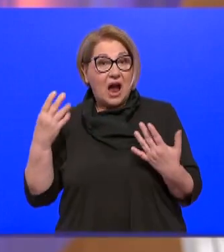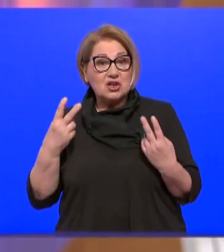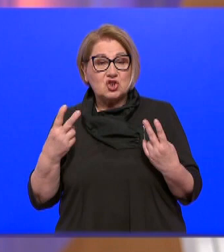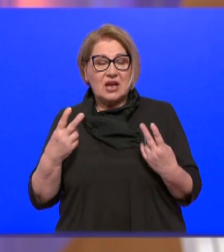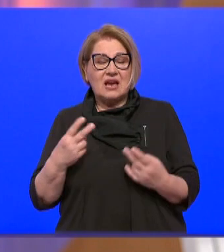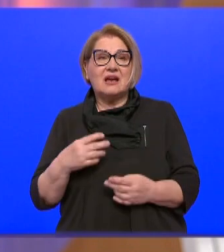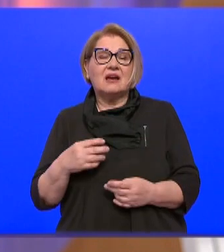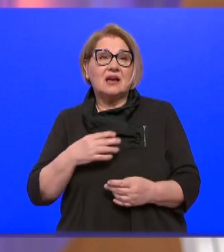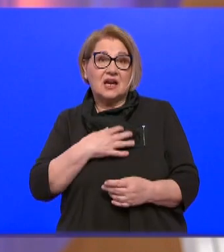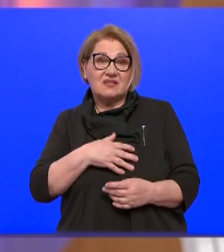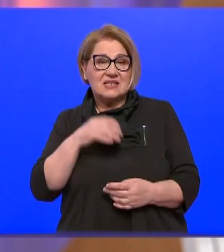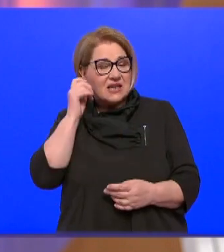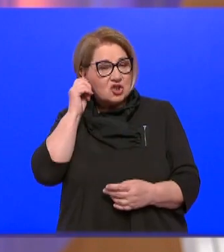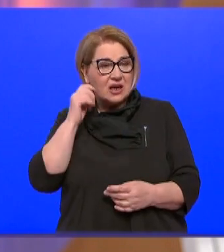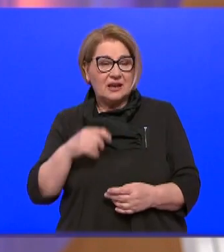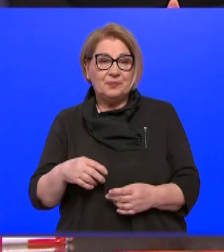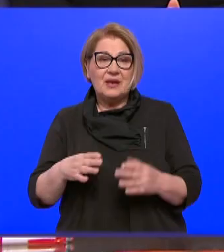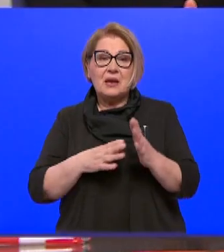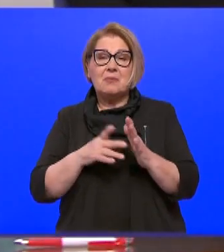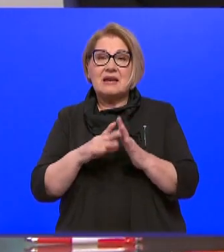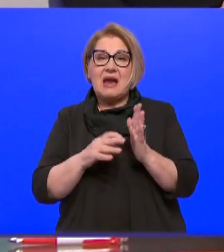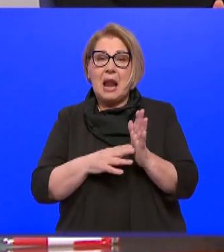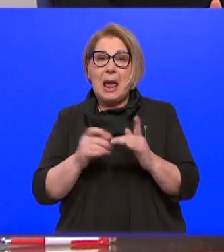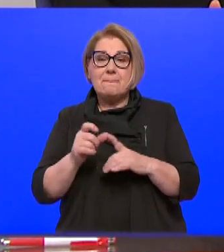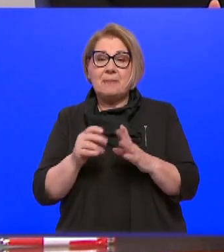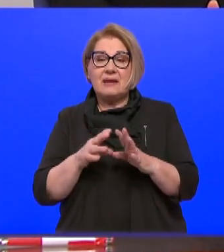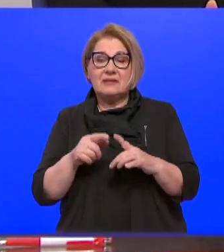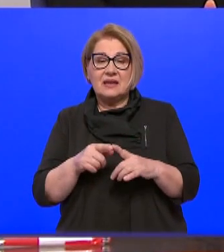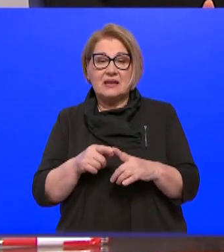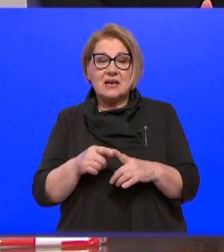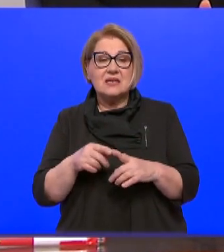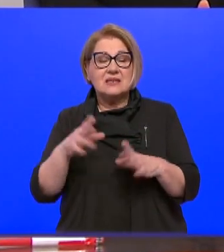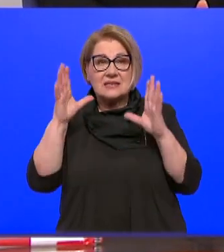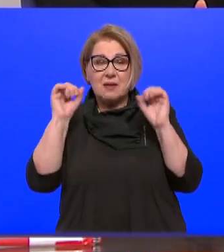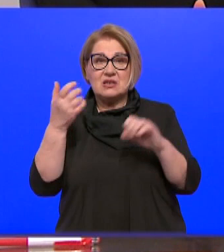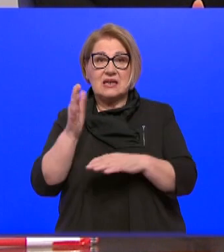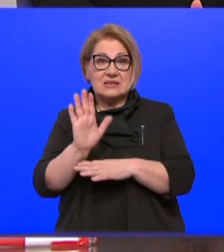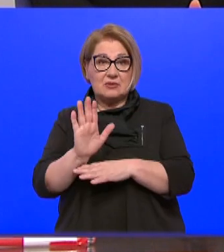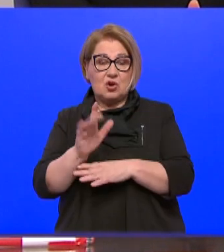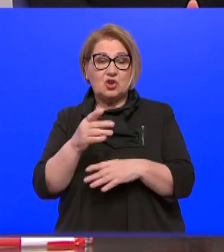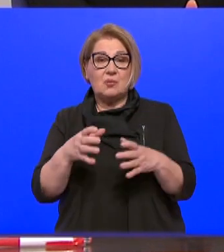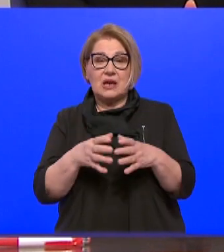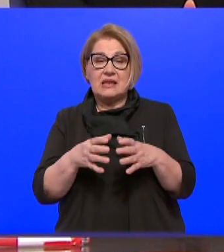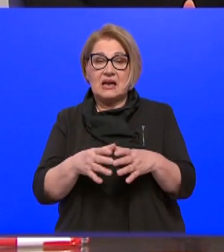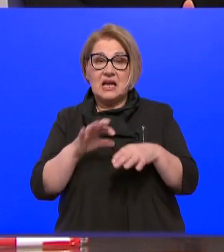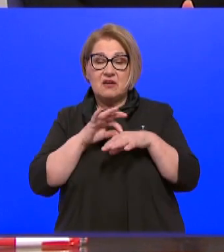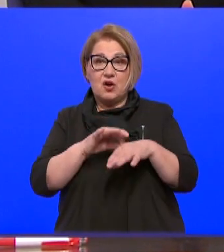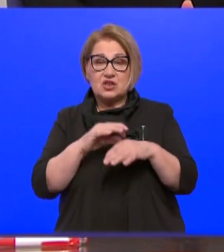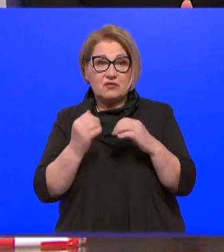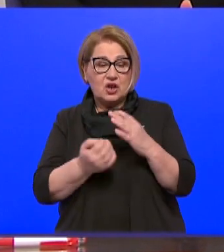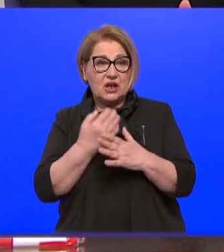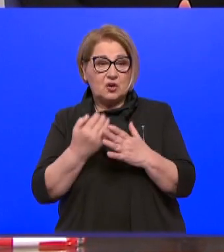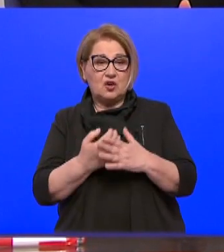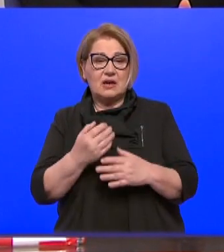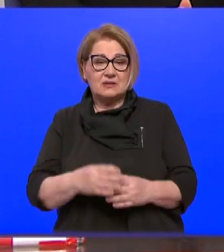žene. S nama je Marijana Petir, saborska zastupnica, koja je dobila nagradu za kategoriju vodstvo i inovacije. Dobar dan